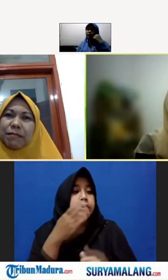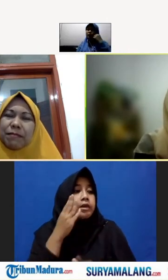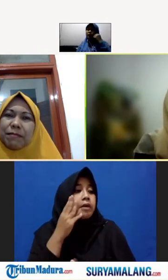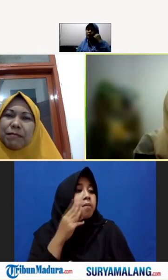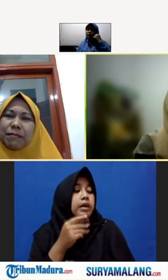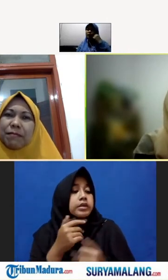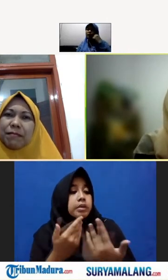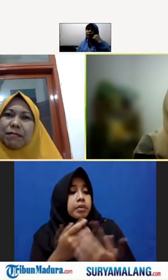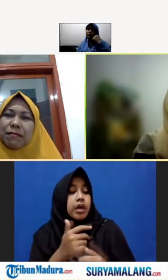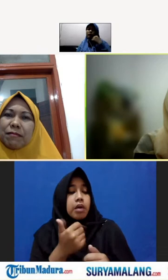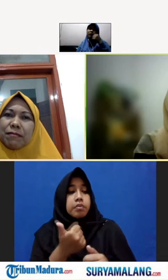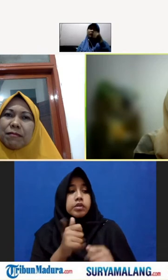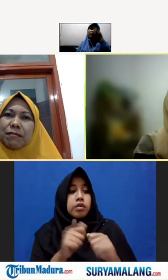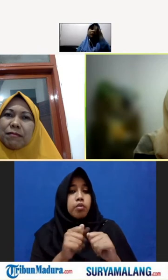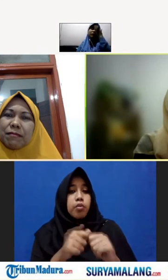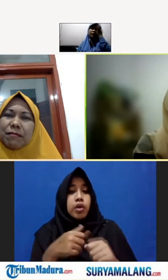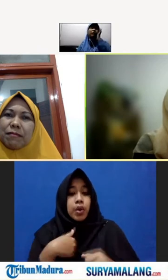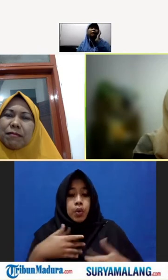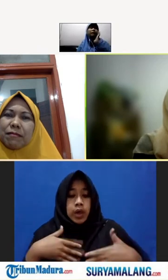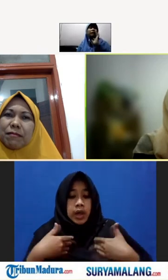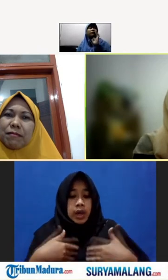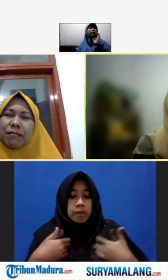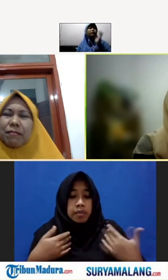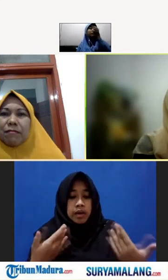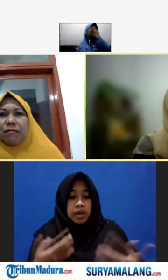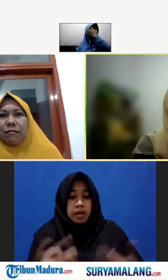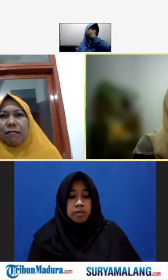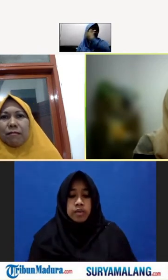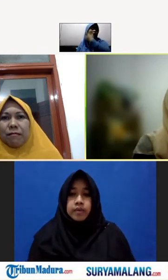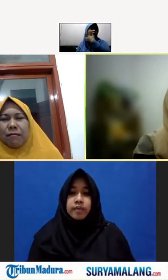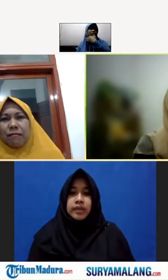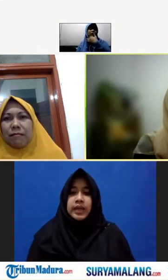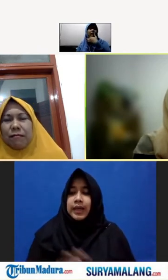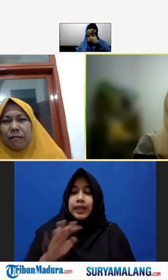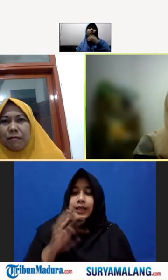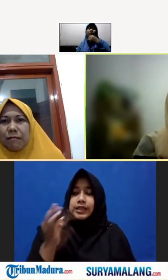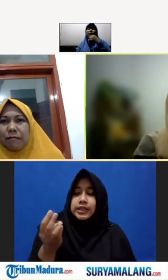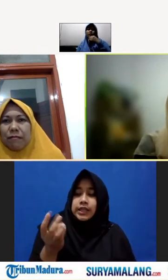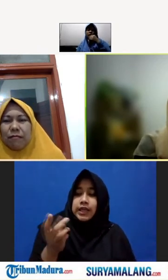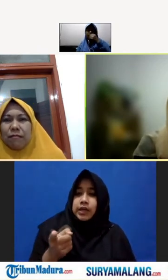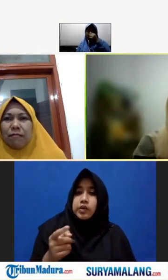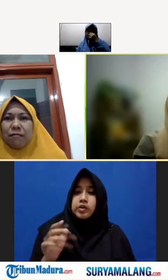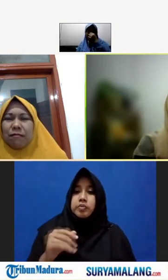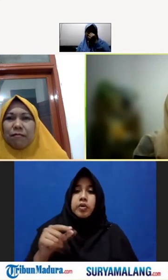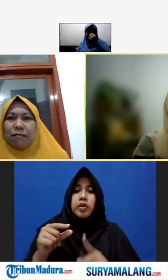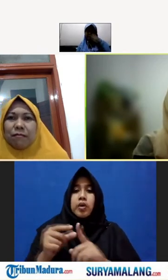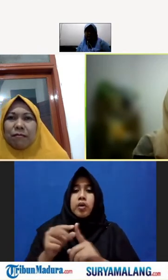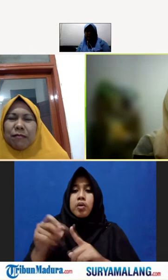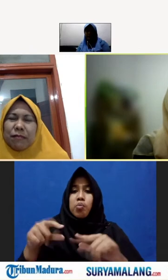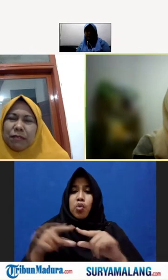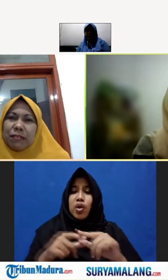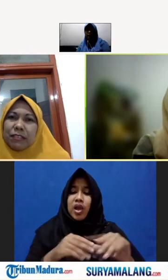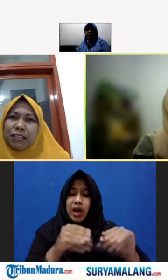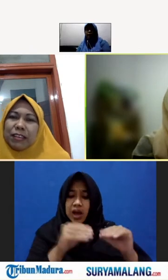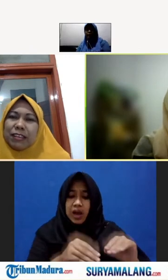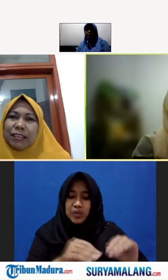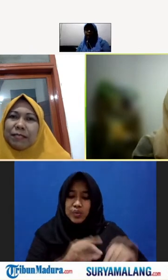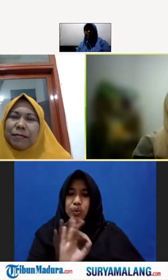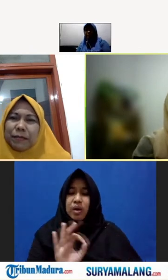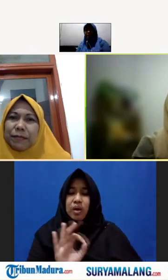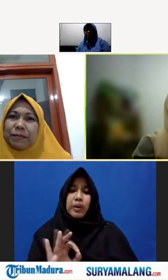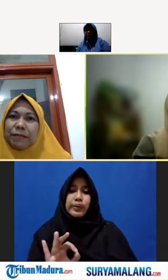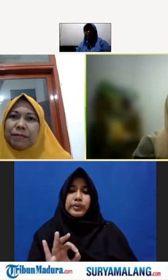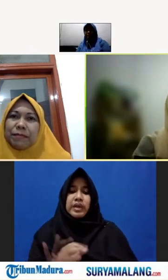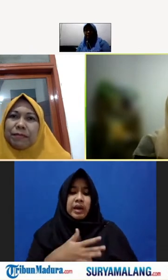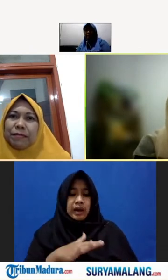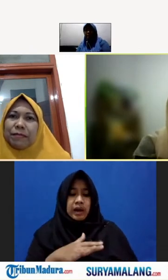happy. Gitu. Jadi nggak sesederhana kayak, oh pola asuhnya nih nggak bagus. Kadang-kadang orang tua